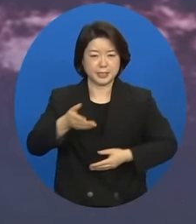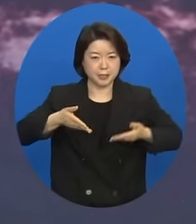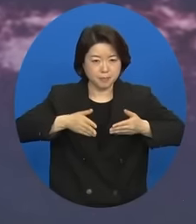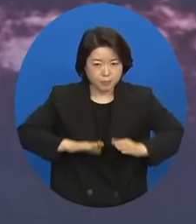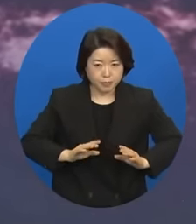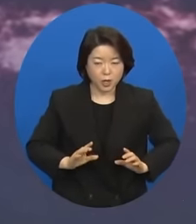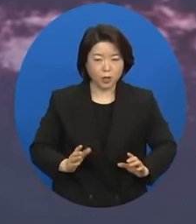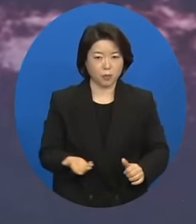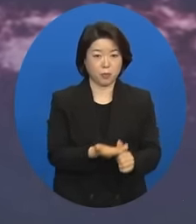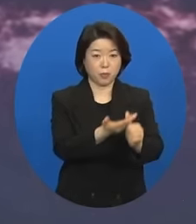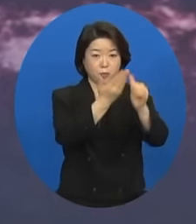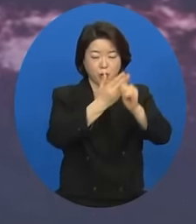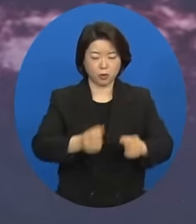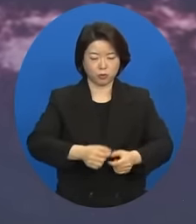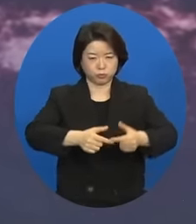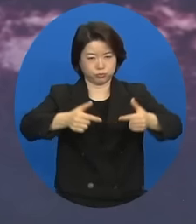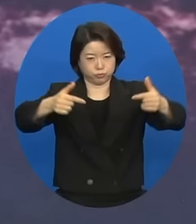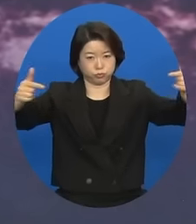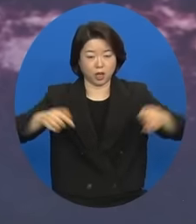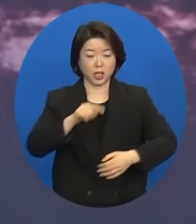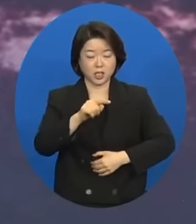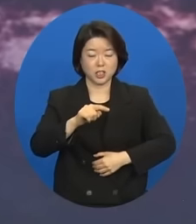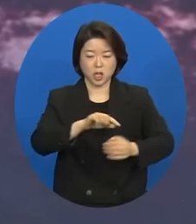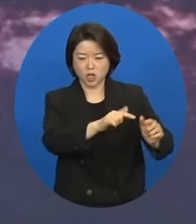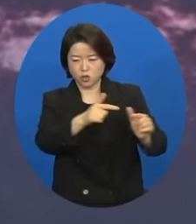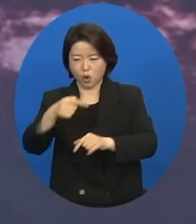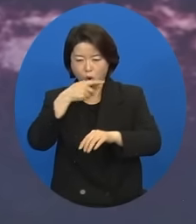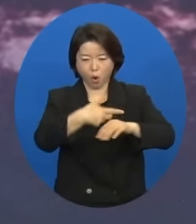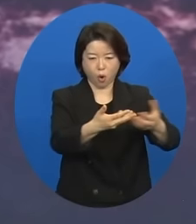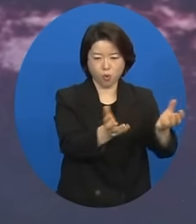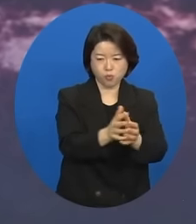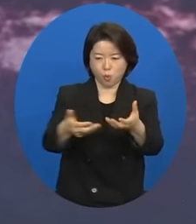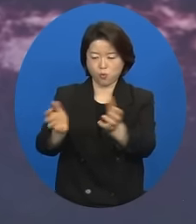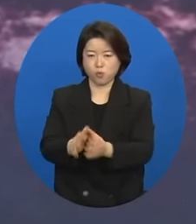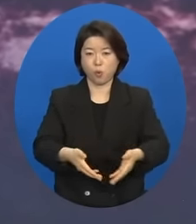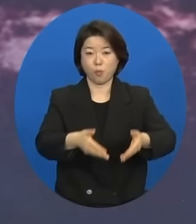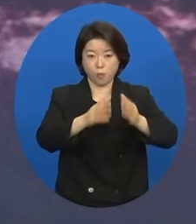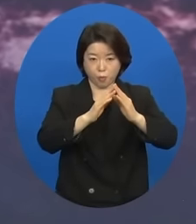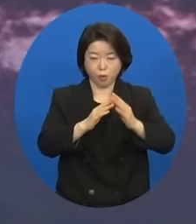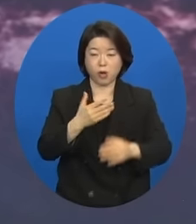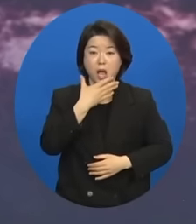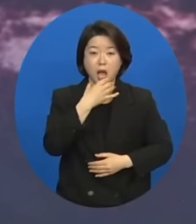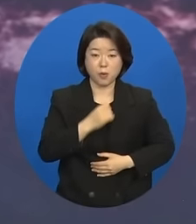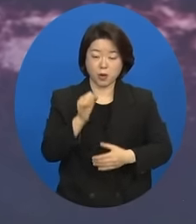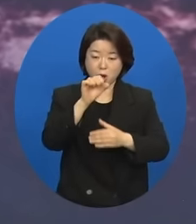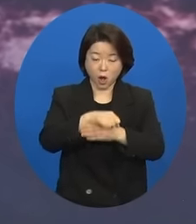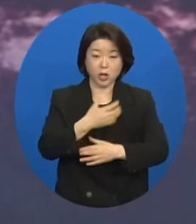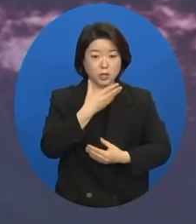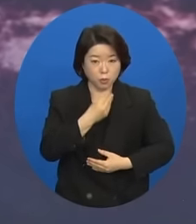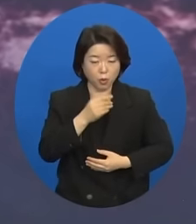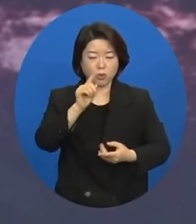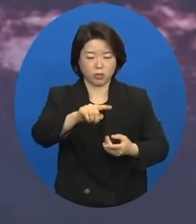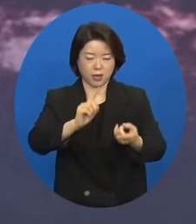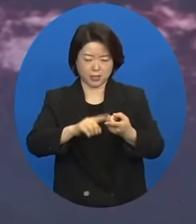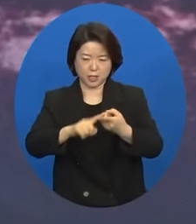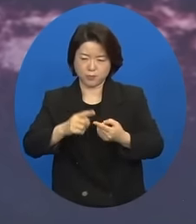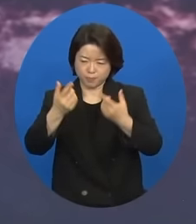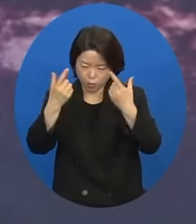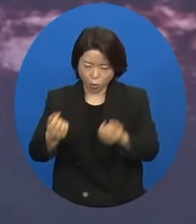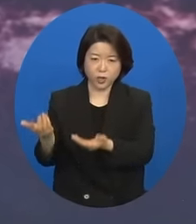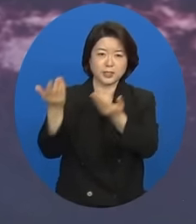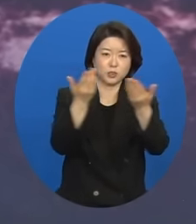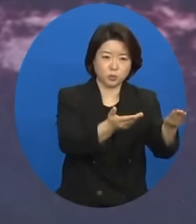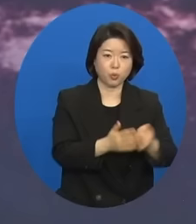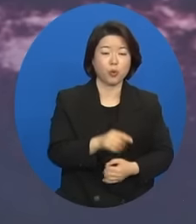번성하게 하여 내가 여러 족속을 이루게 하시고 아브라함에게 허락하신 복을 내게 주시되 너와 너와 함께